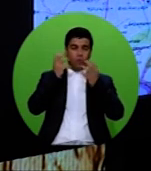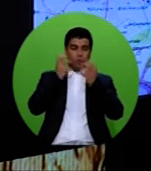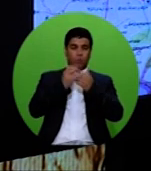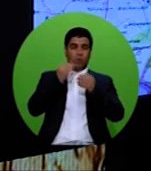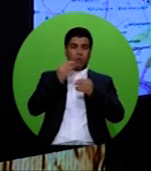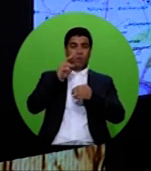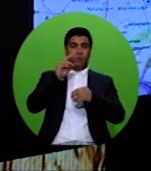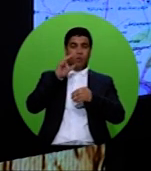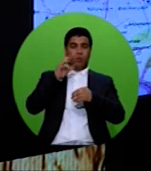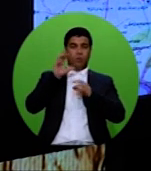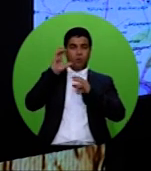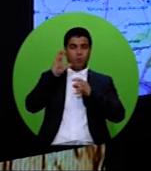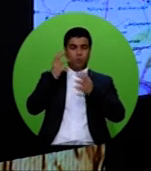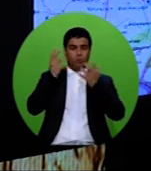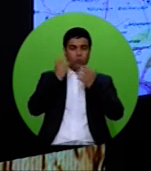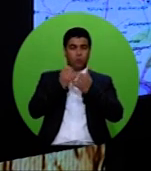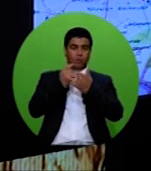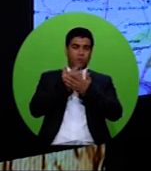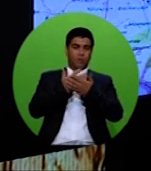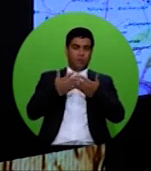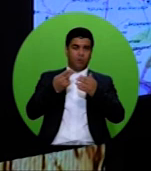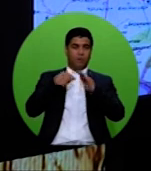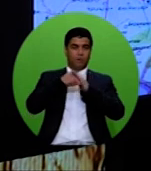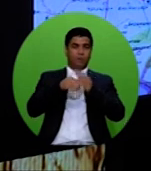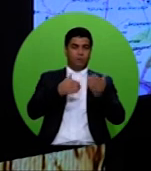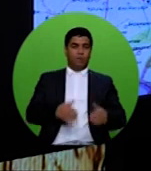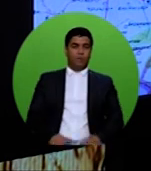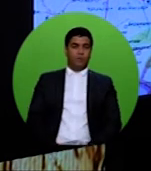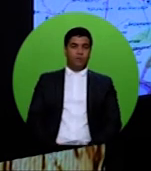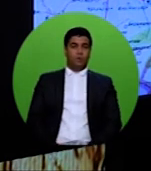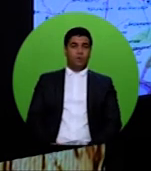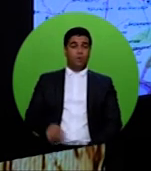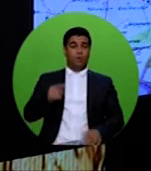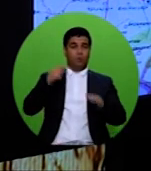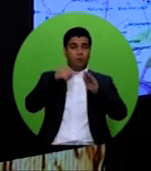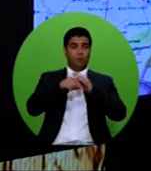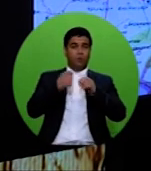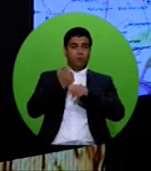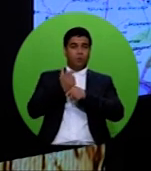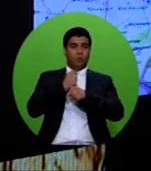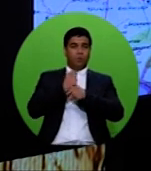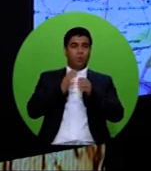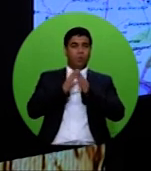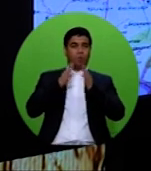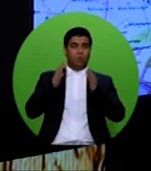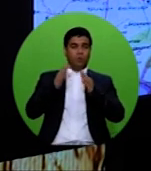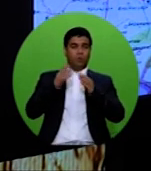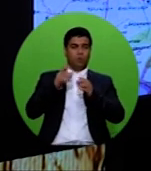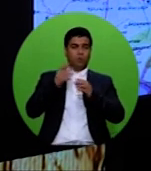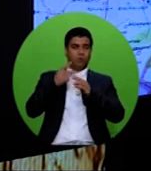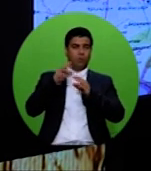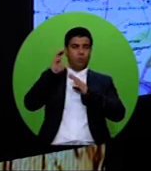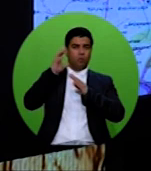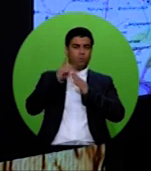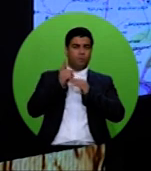бурые почвы, горно-луговые и торфяные луговые. Они, ребята, намного больше количества